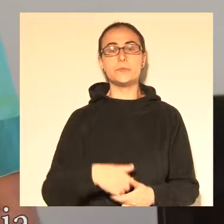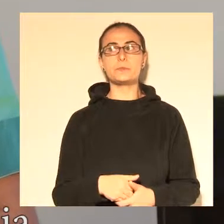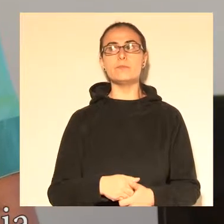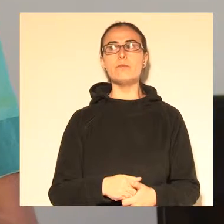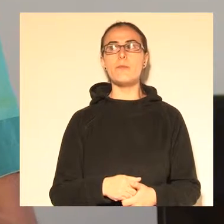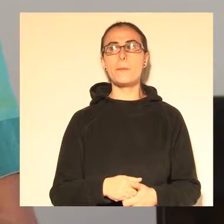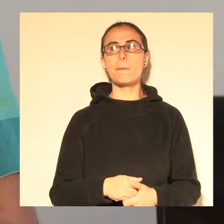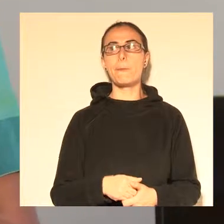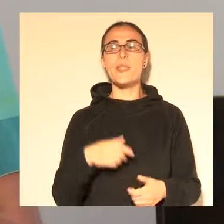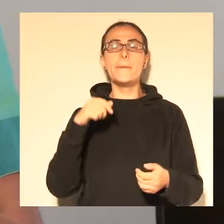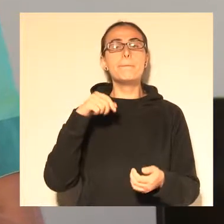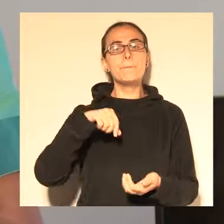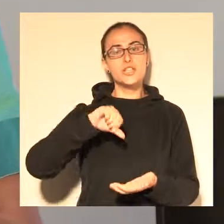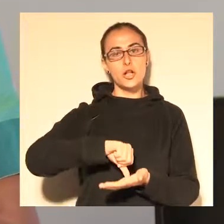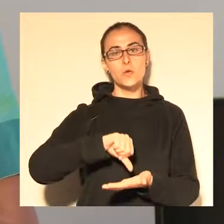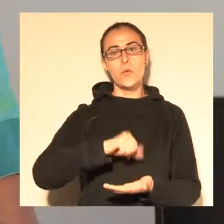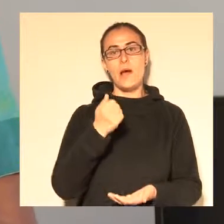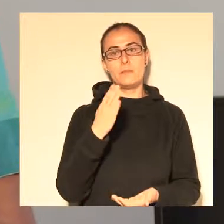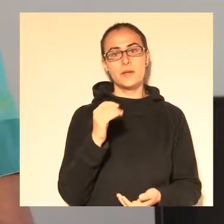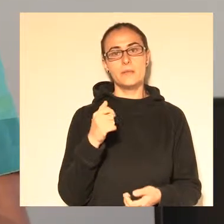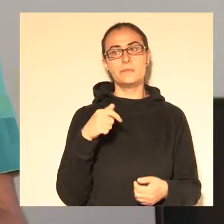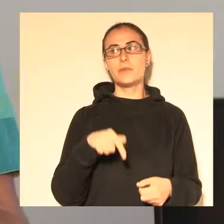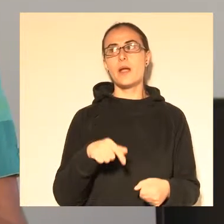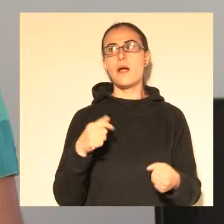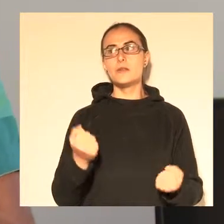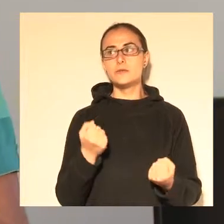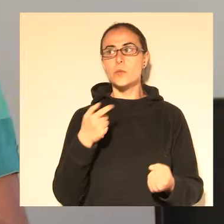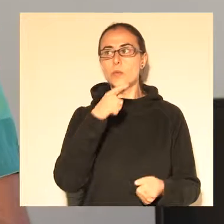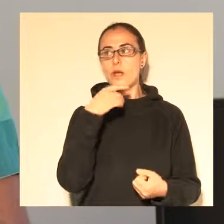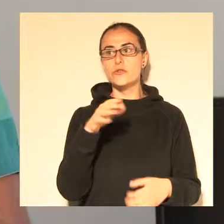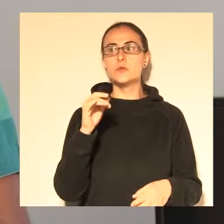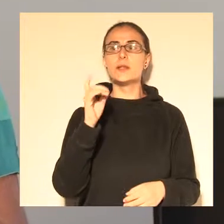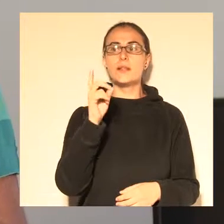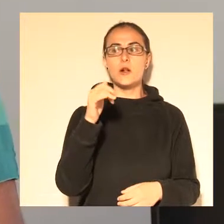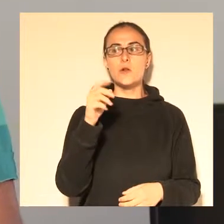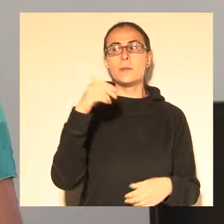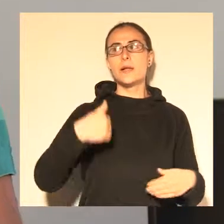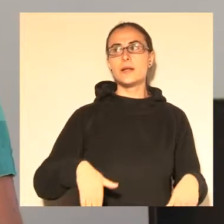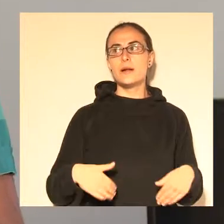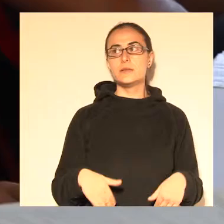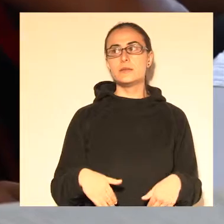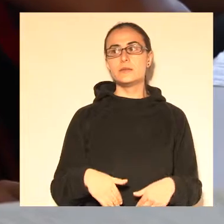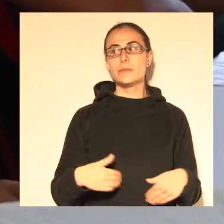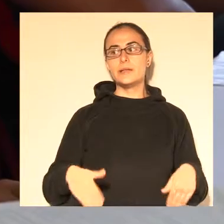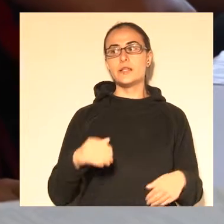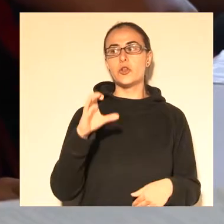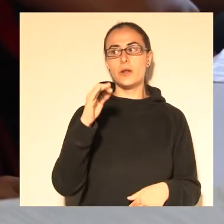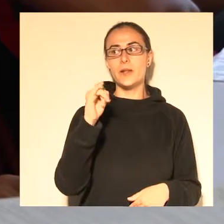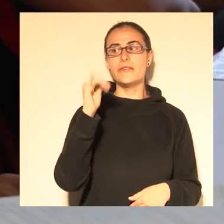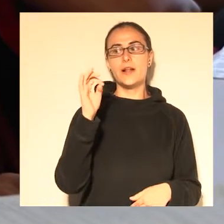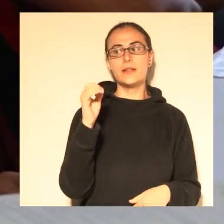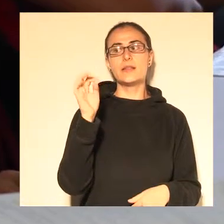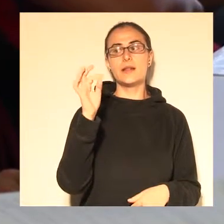inclusiv prin centrul alberg practic la cinci luni a fost diagnosticată cu paralizie